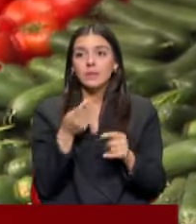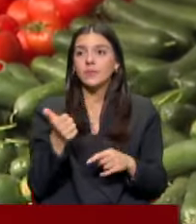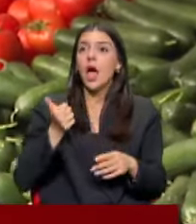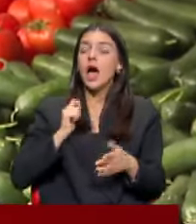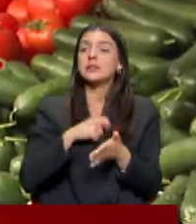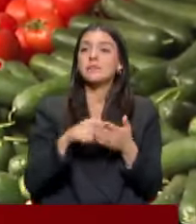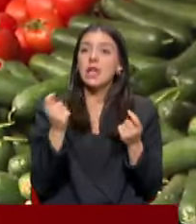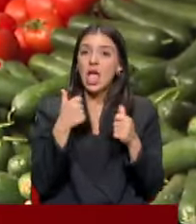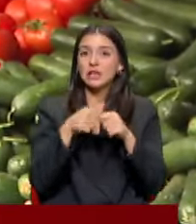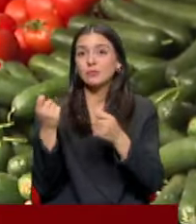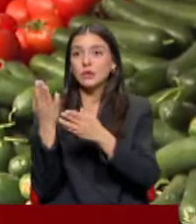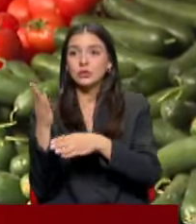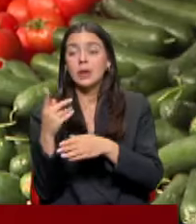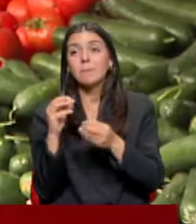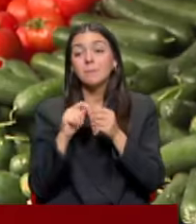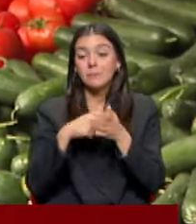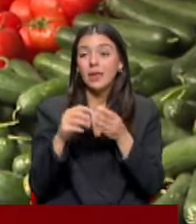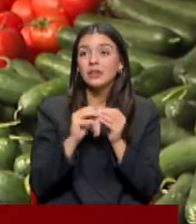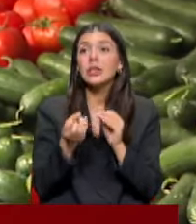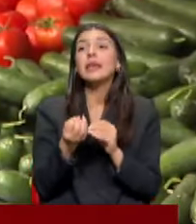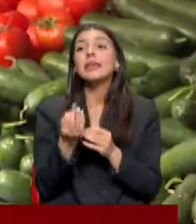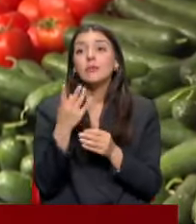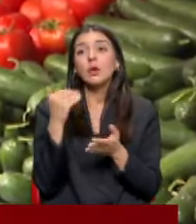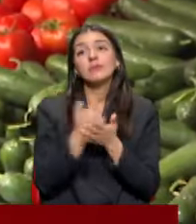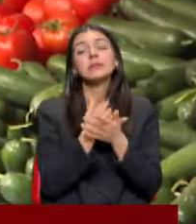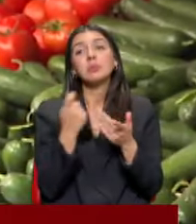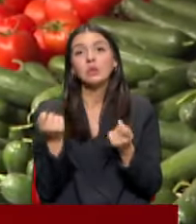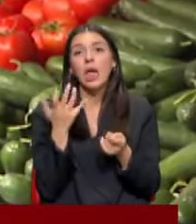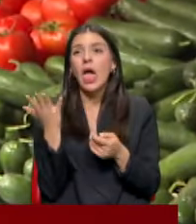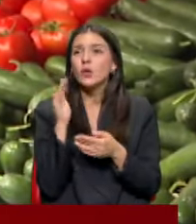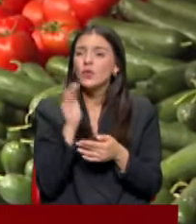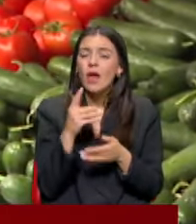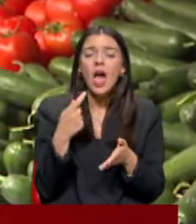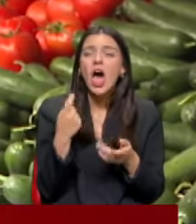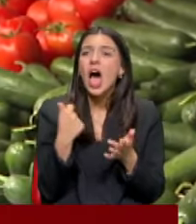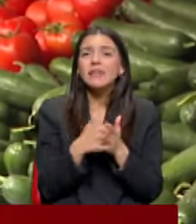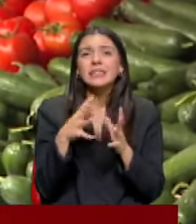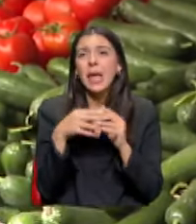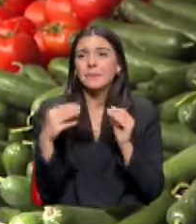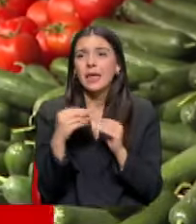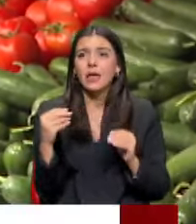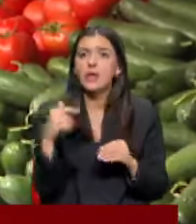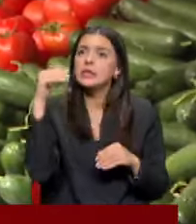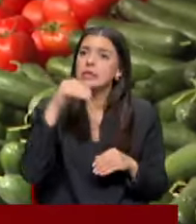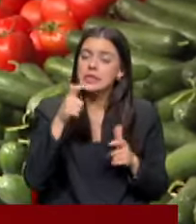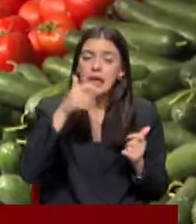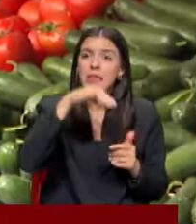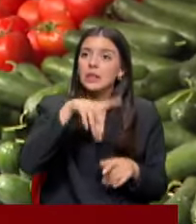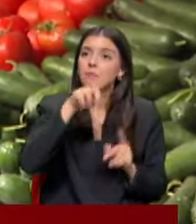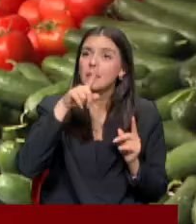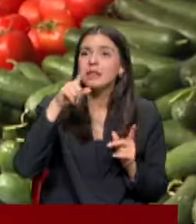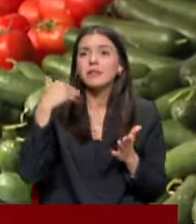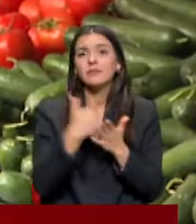çalışıyor. Zorlanıyoruz. Yetişmediği zaman mecbur kartlara yöneliyoruz. En küçük alışveriş mesela ekmek. Yeri geldiği zaman ekmeği de